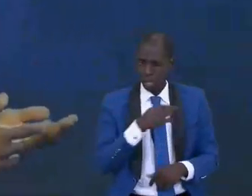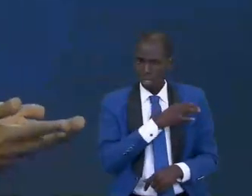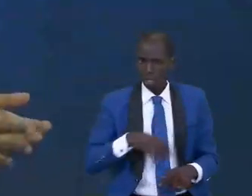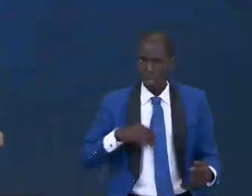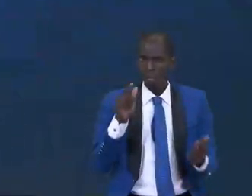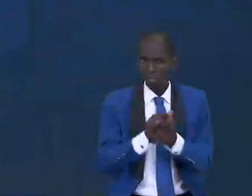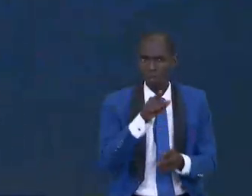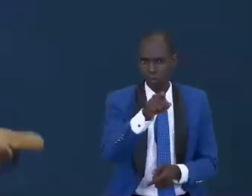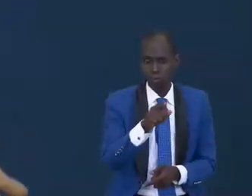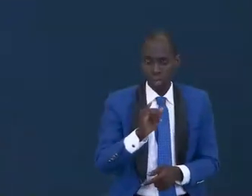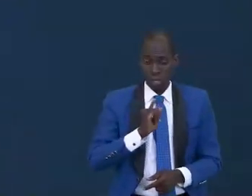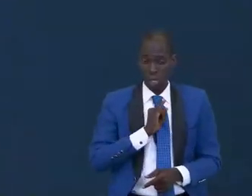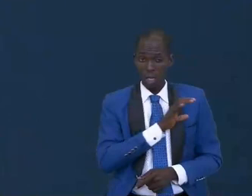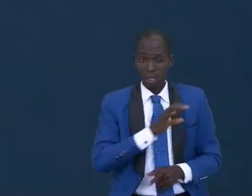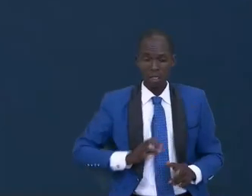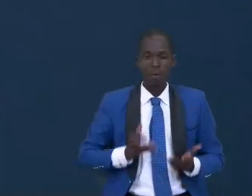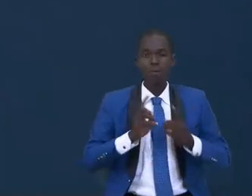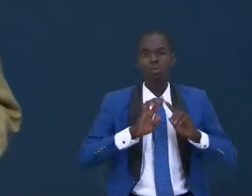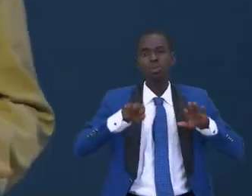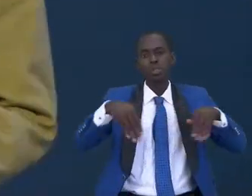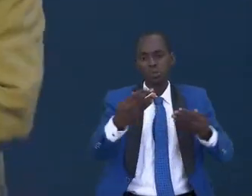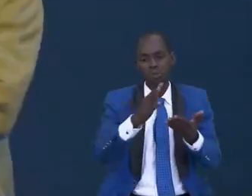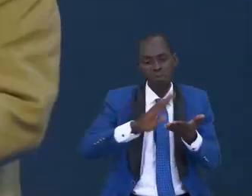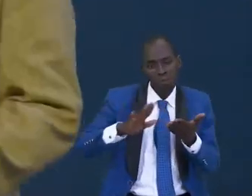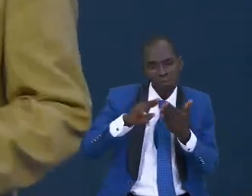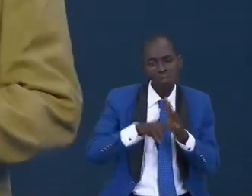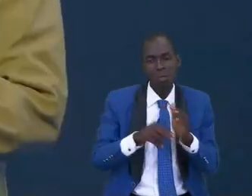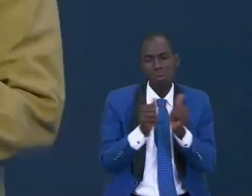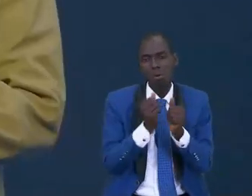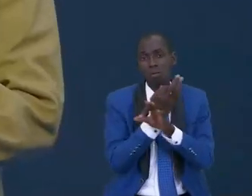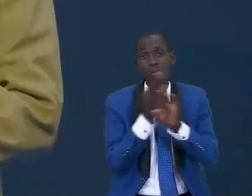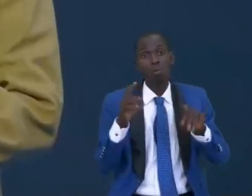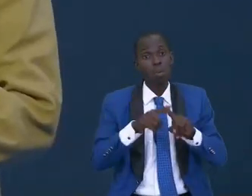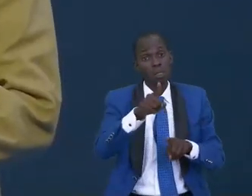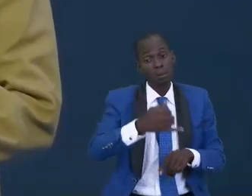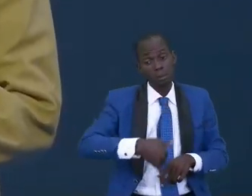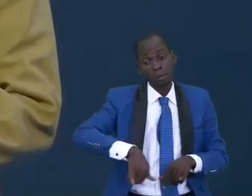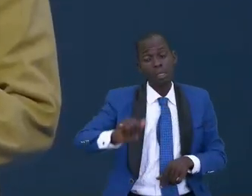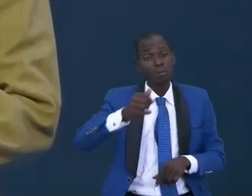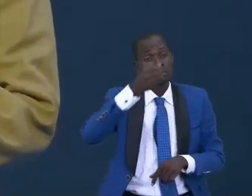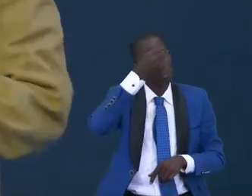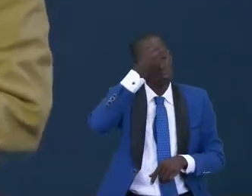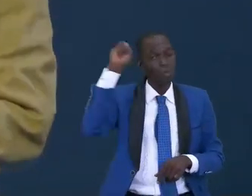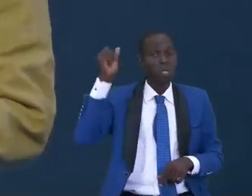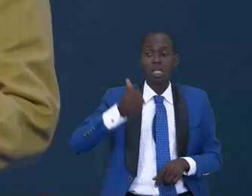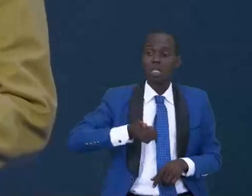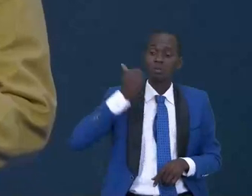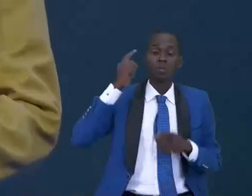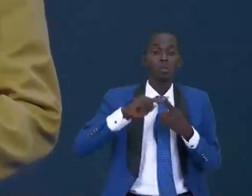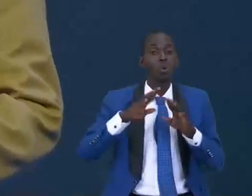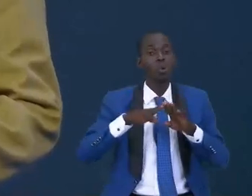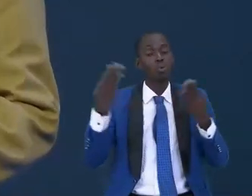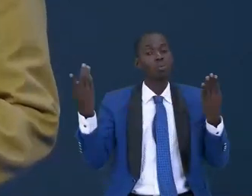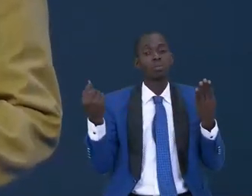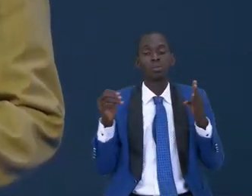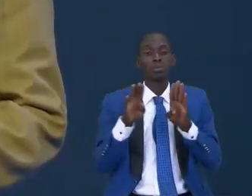J'ai voulu t'offrir la libération, l'émancipation, la liberté, mais tu as refusé d'ouvrir la porte. Tu